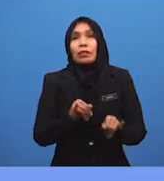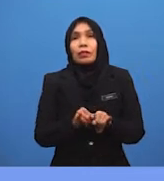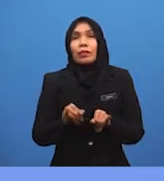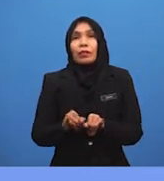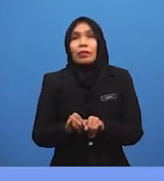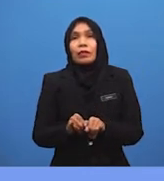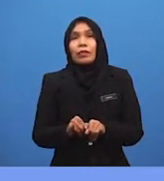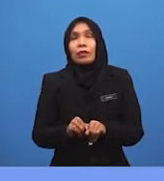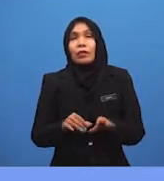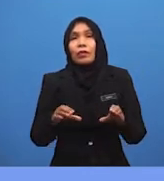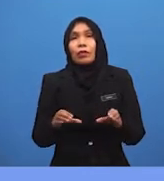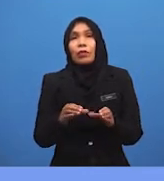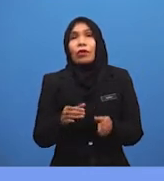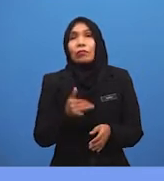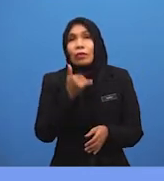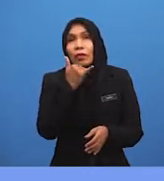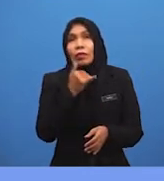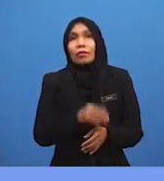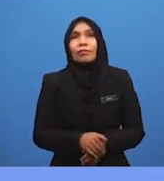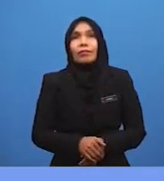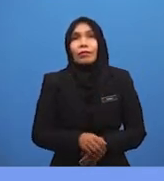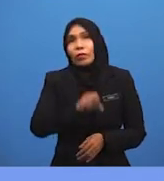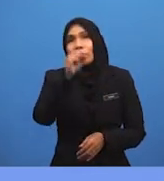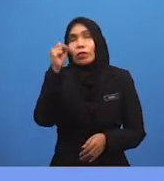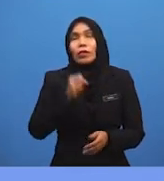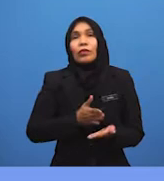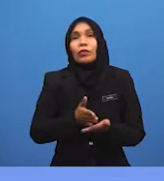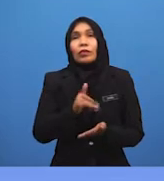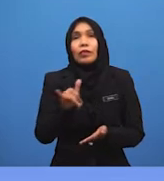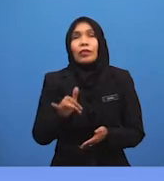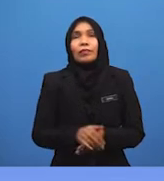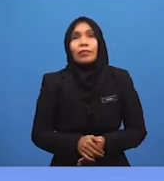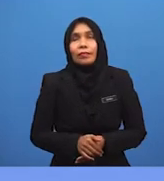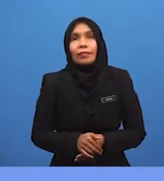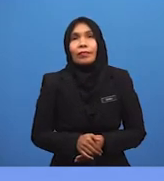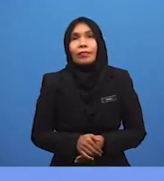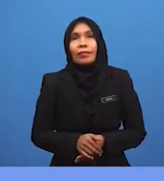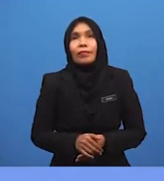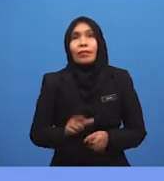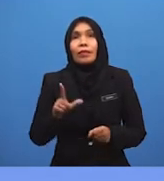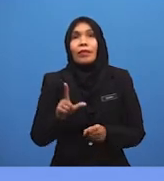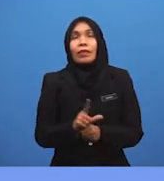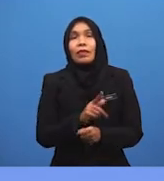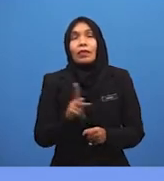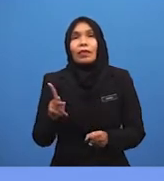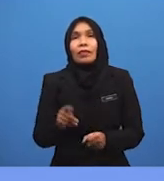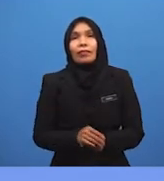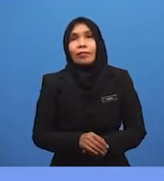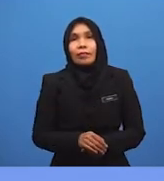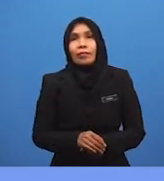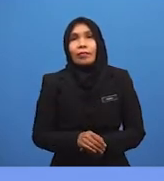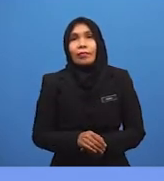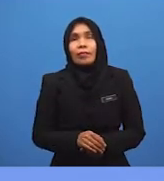melakukan kesalahan dalam sekolah. Soalan seterusnya, lengkapkan jadual yang dipaparkan